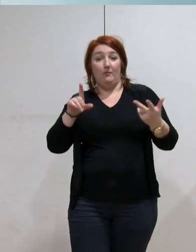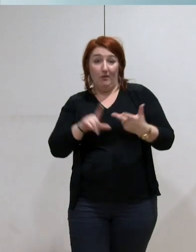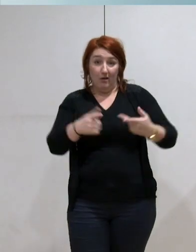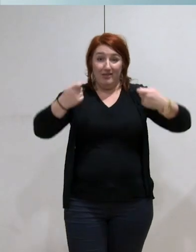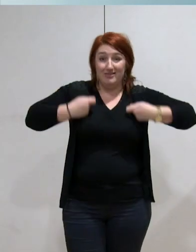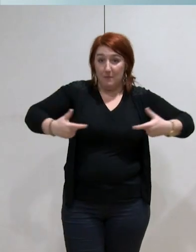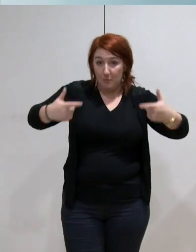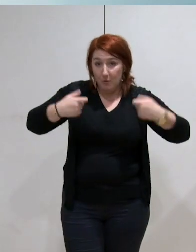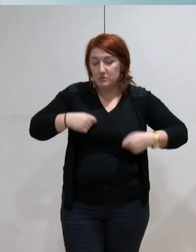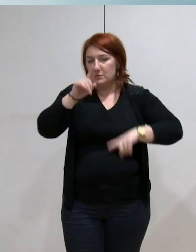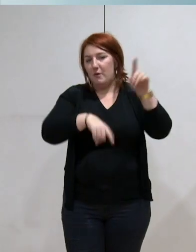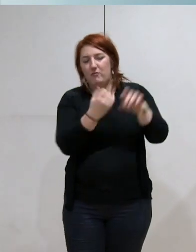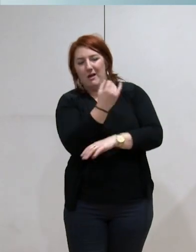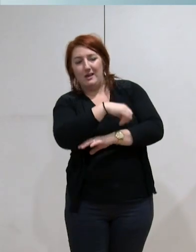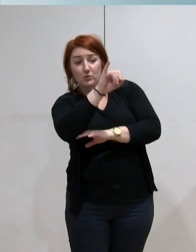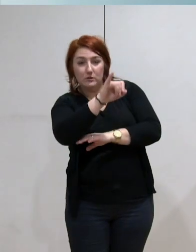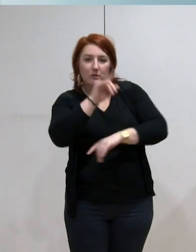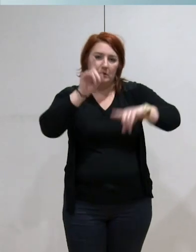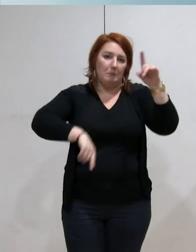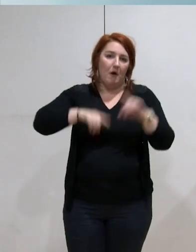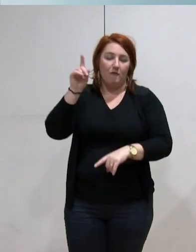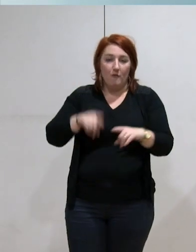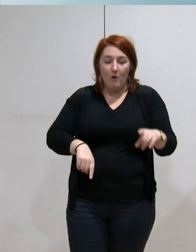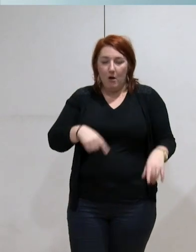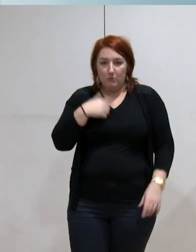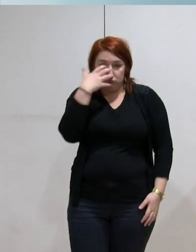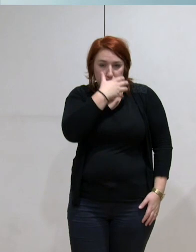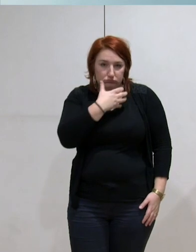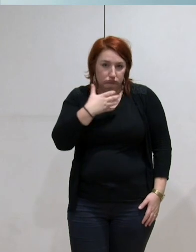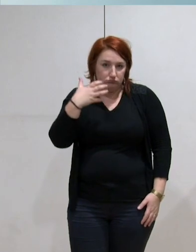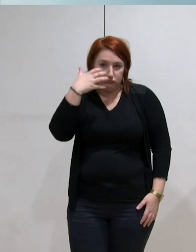certaines inutiles pour d'autres carrément carrément